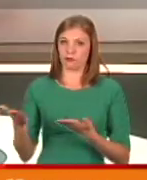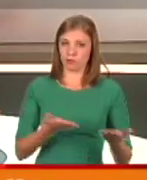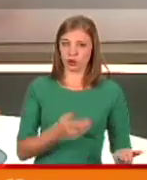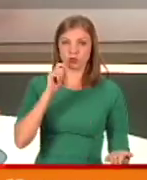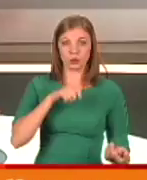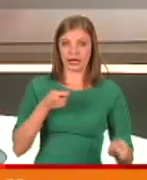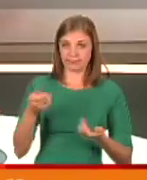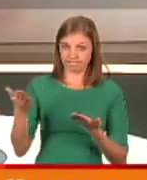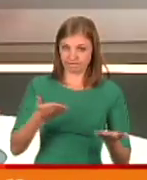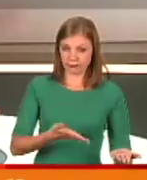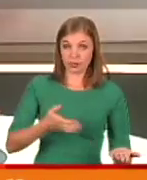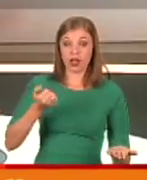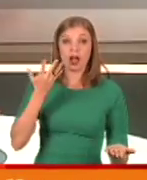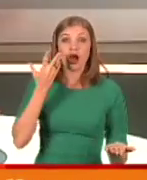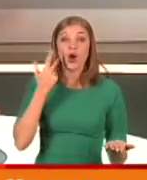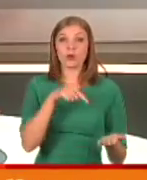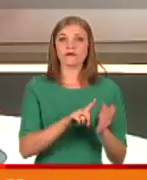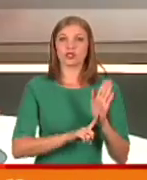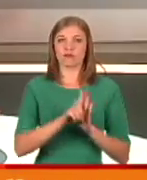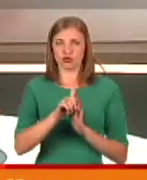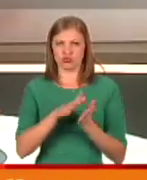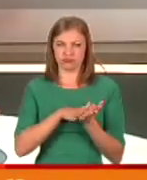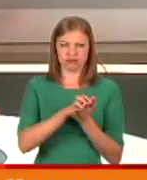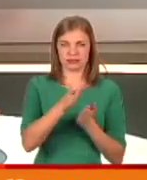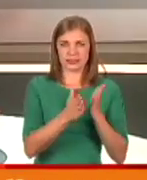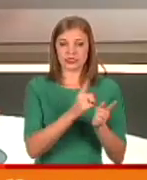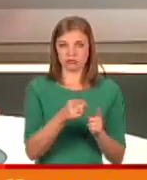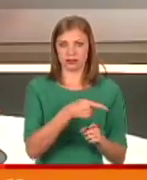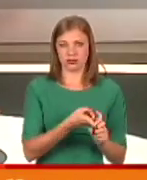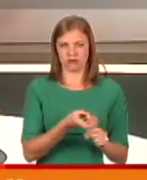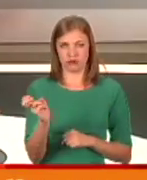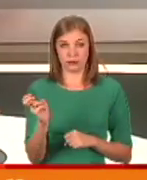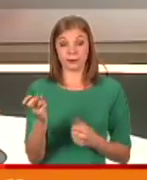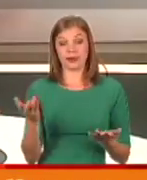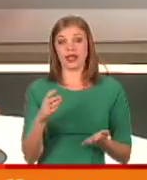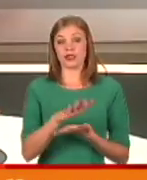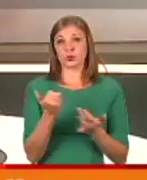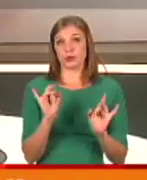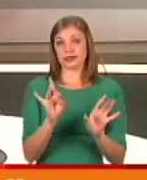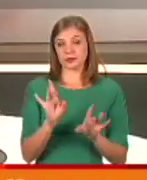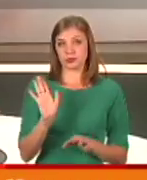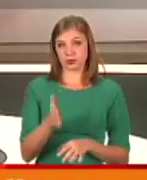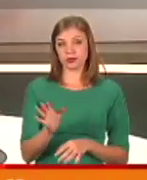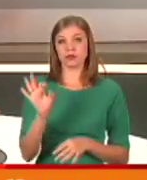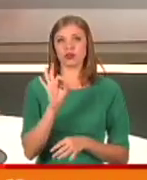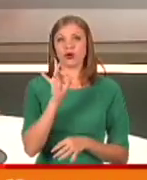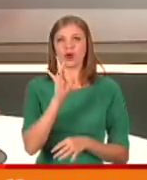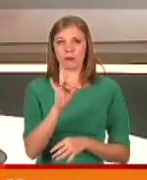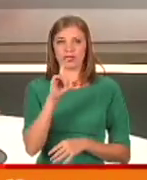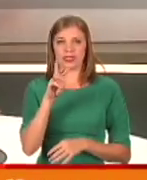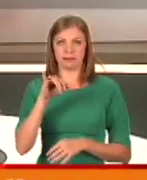в українські урядники». А коли вони почали ламати систему, вона їх виштовхала. Герой сьогоднішньої серії –